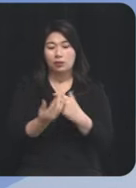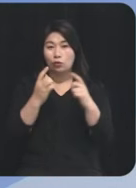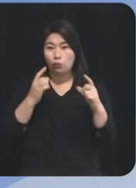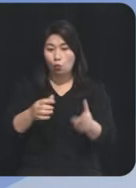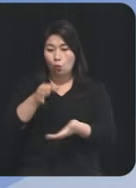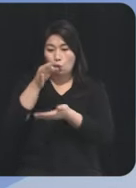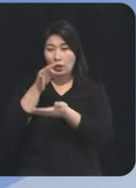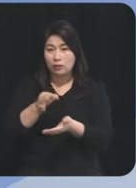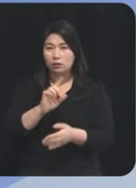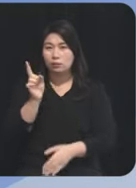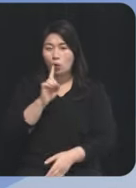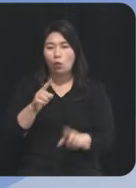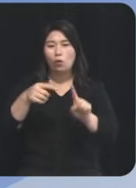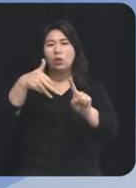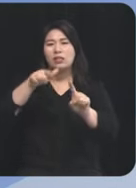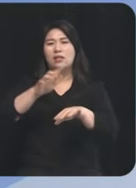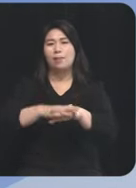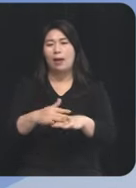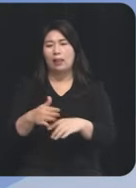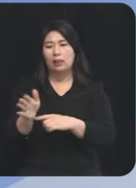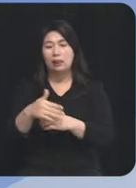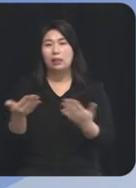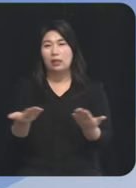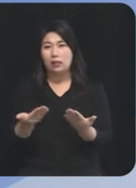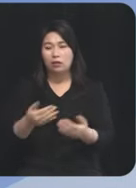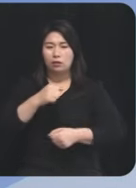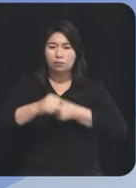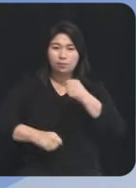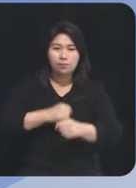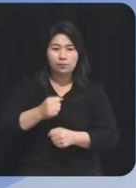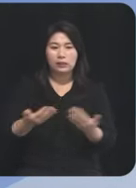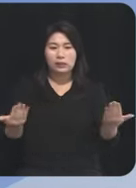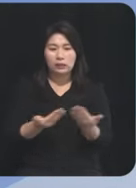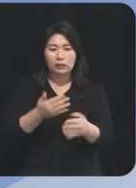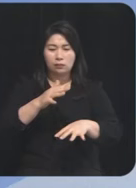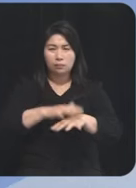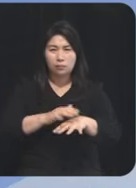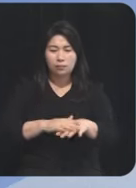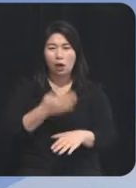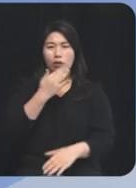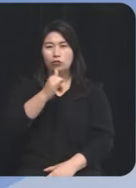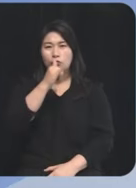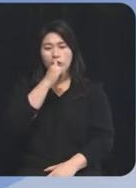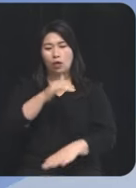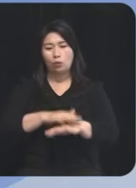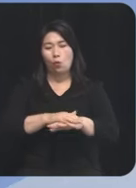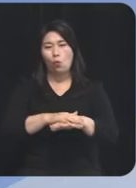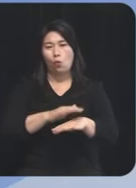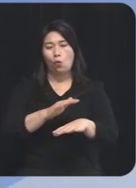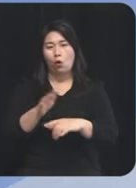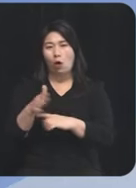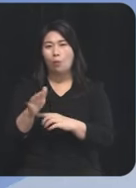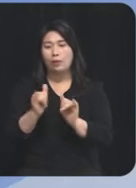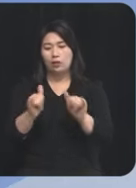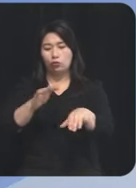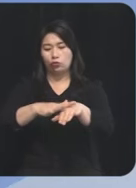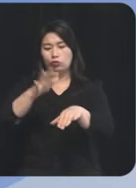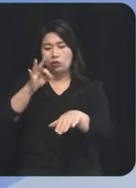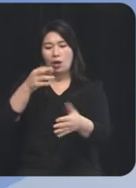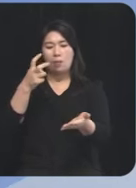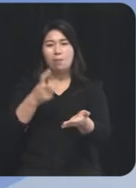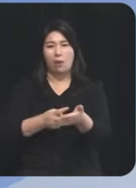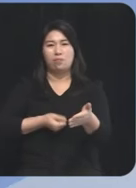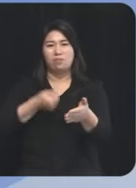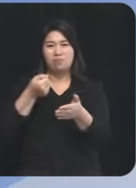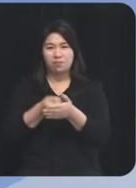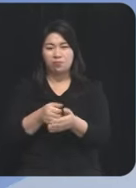가치하면 1차 산업이라고 볼 수 있겠습니다. 마음 놓고 1차 산업에 종사할 수 있도록 농어민 수당의 법제화를 우선적으로